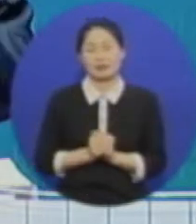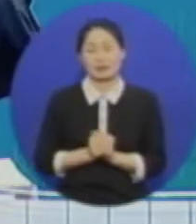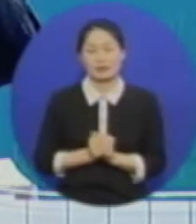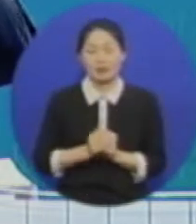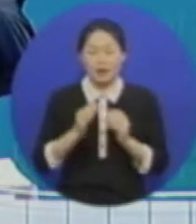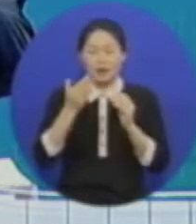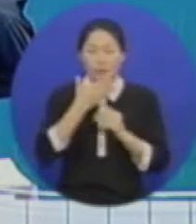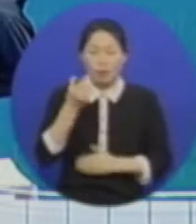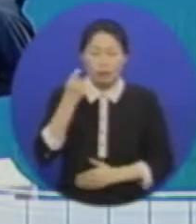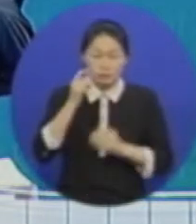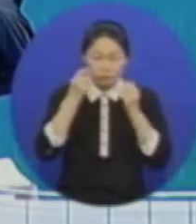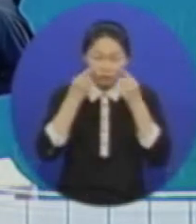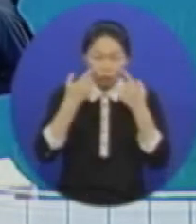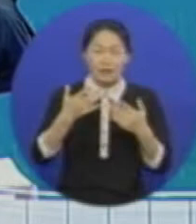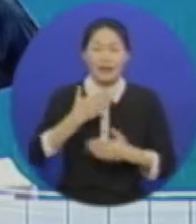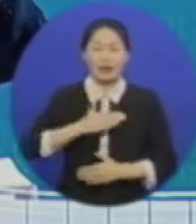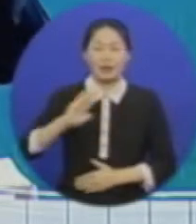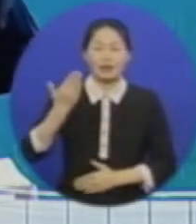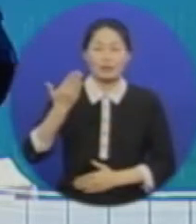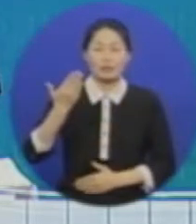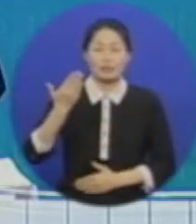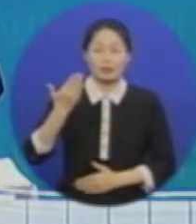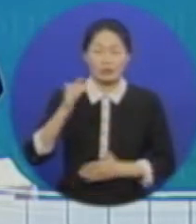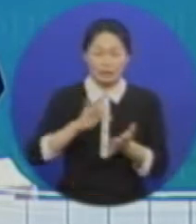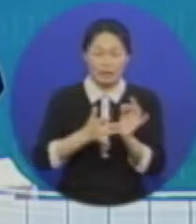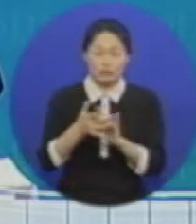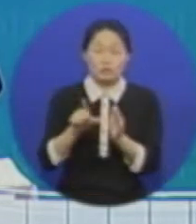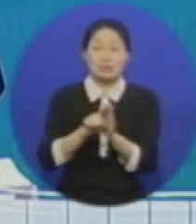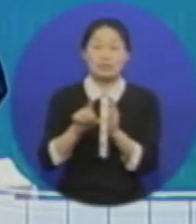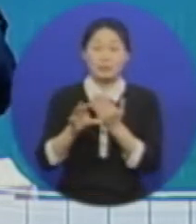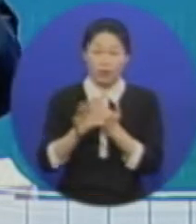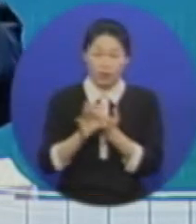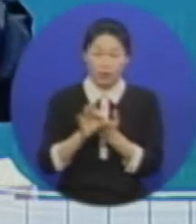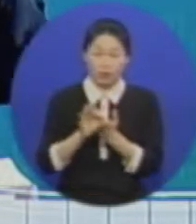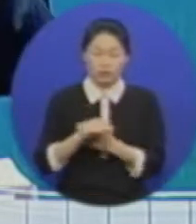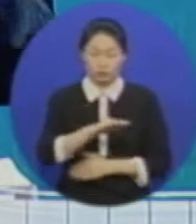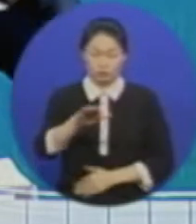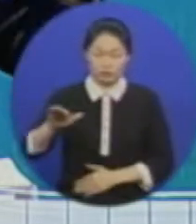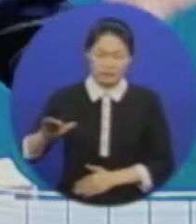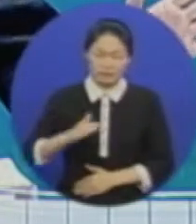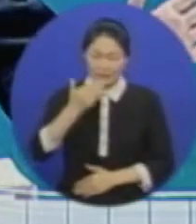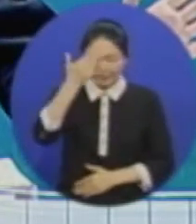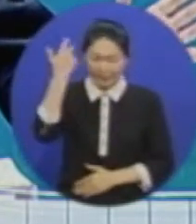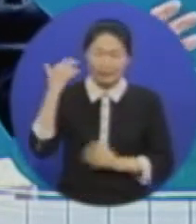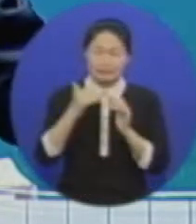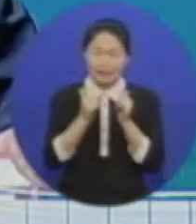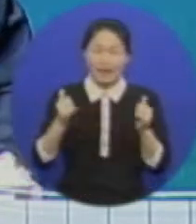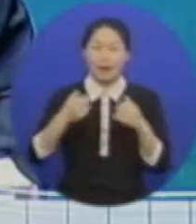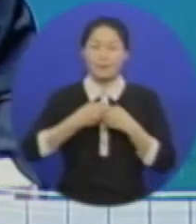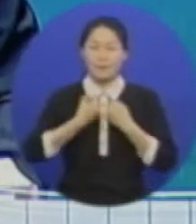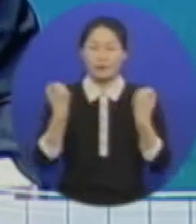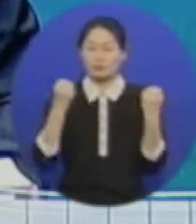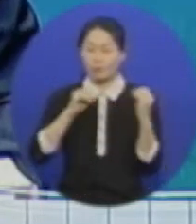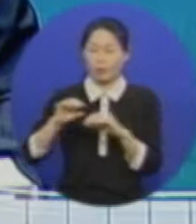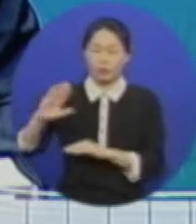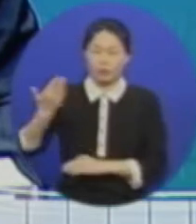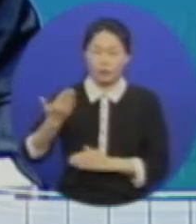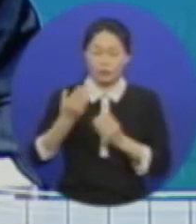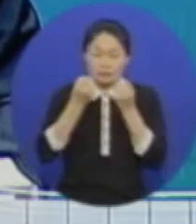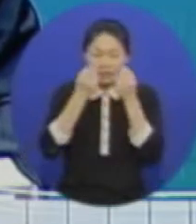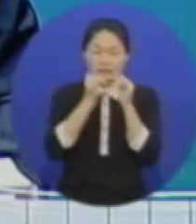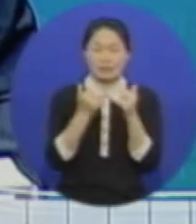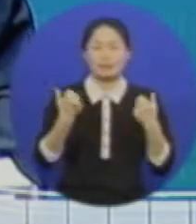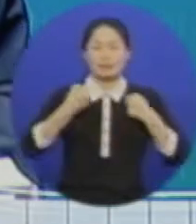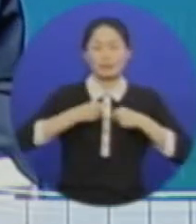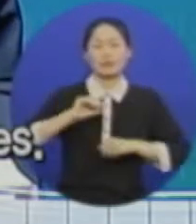복음을 정확하게 아셔야 합니다 예수를 믿으면 우리는 옛사람 벗어 버리게 되고 새사람을 있게